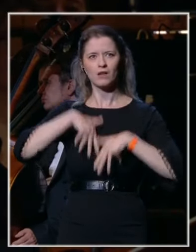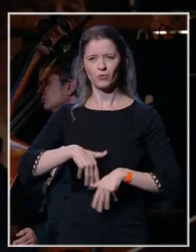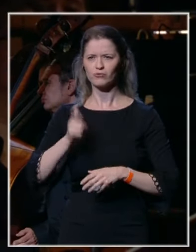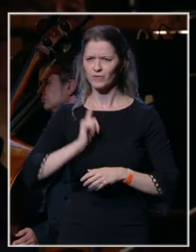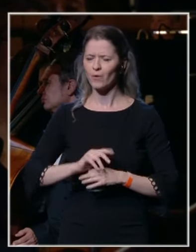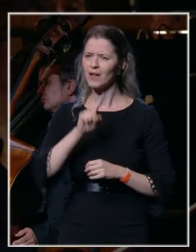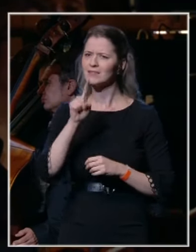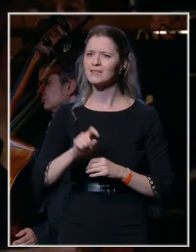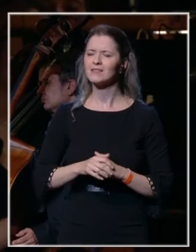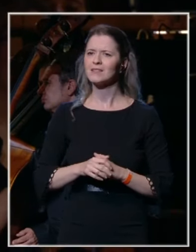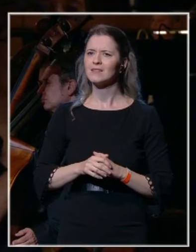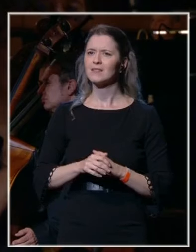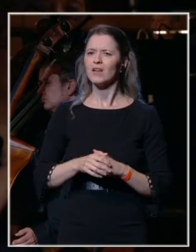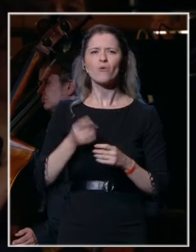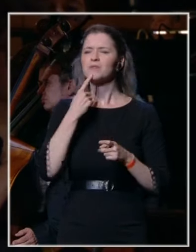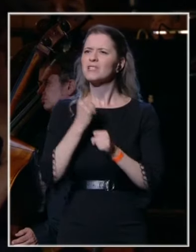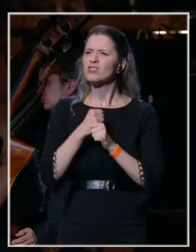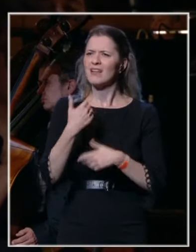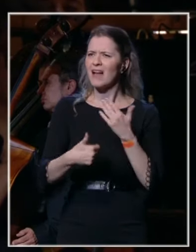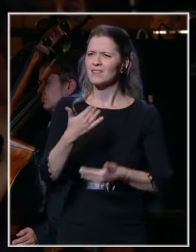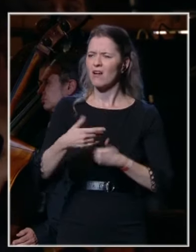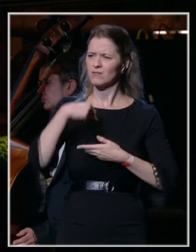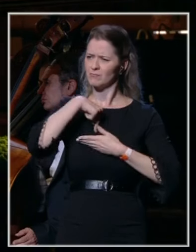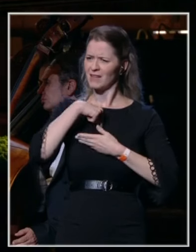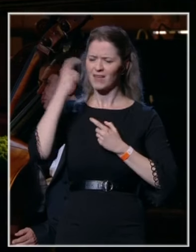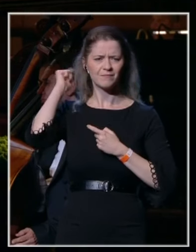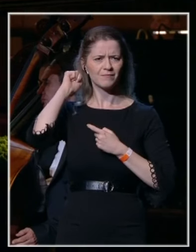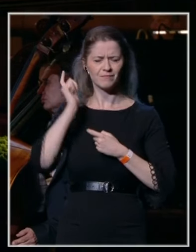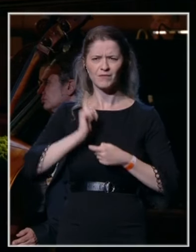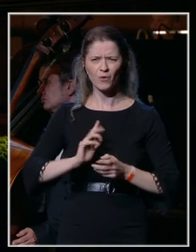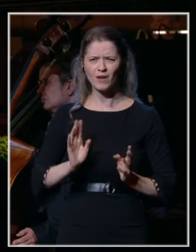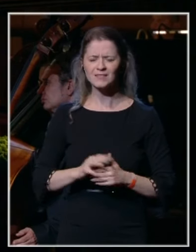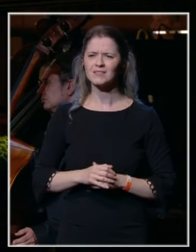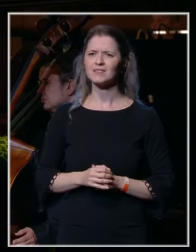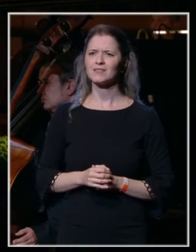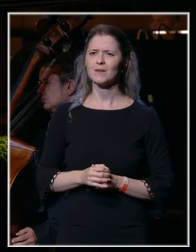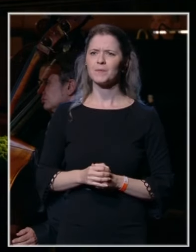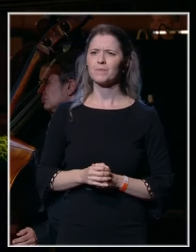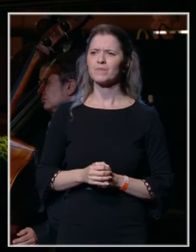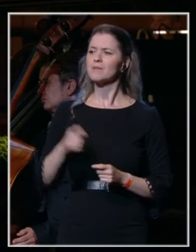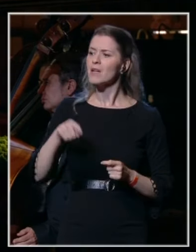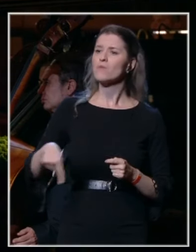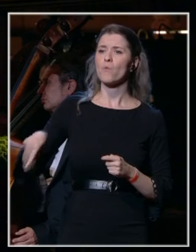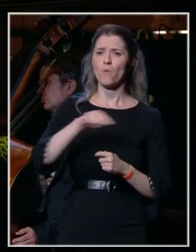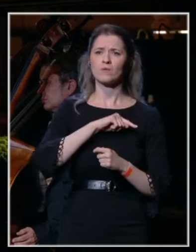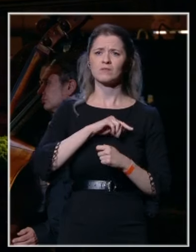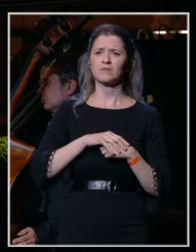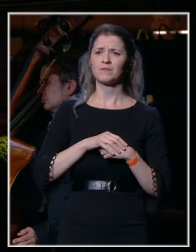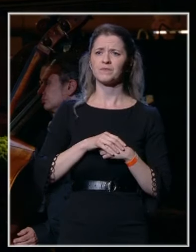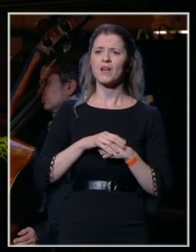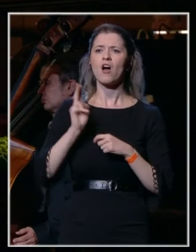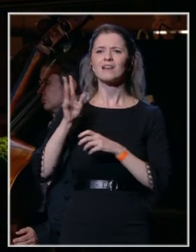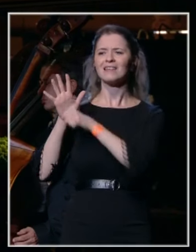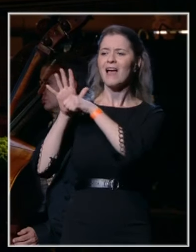akkor, hogy mit is hajtanak végre? Hiszen ők azok, akik megrengették az